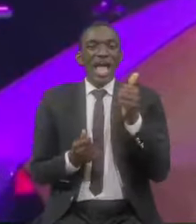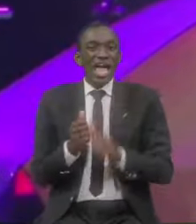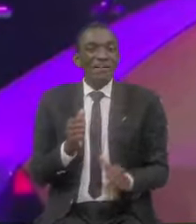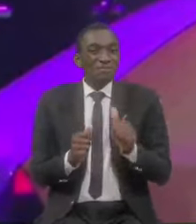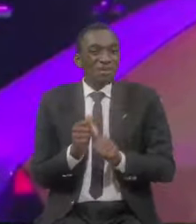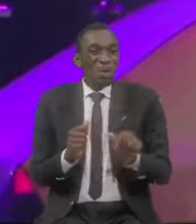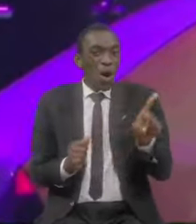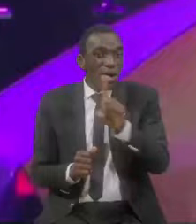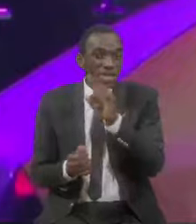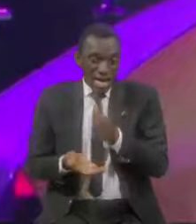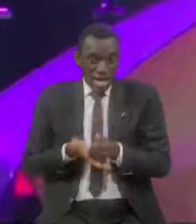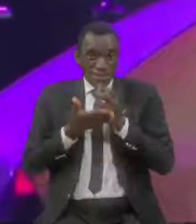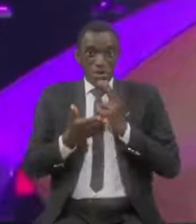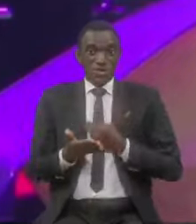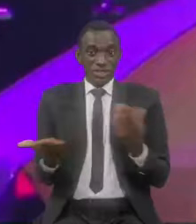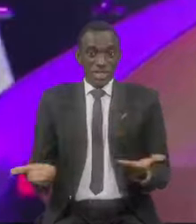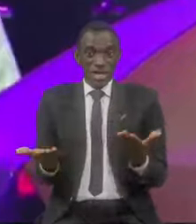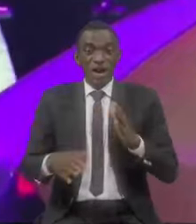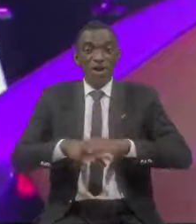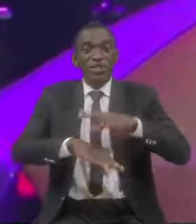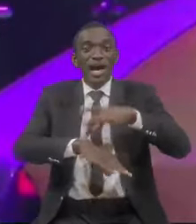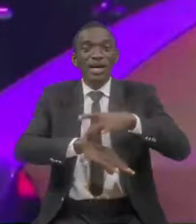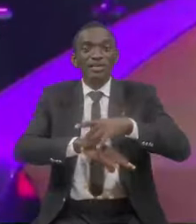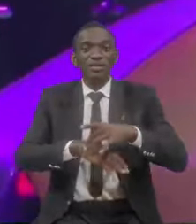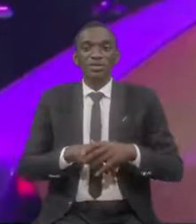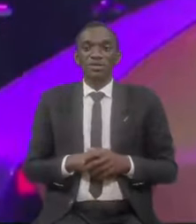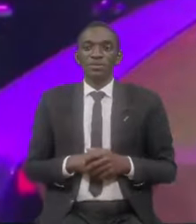qui essaient de nous aider sur terre,